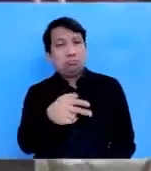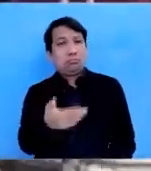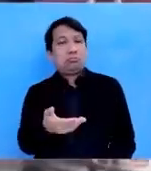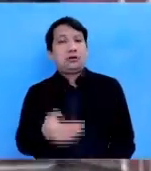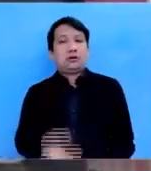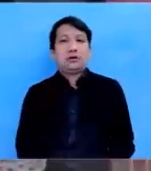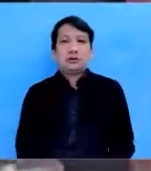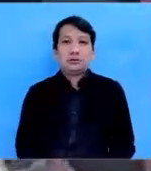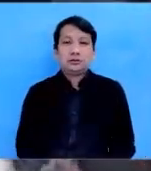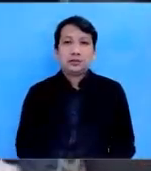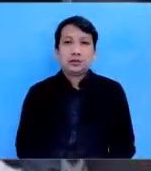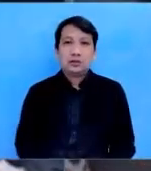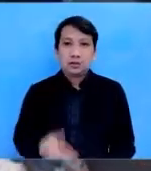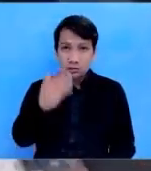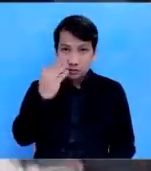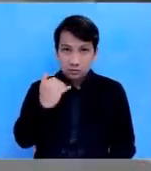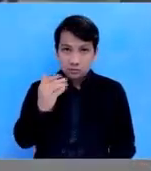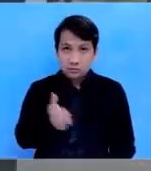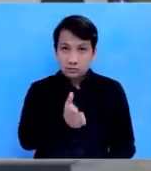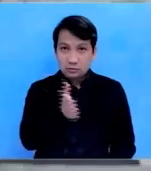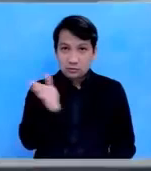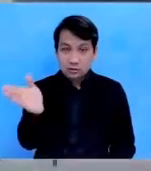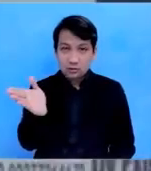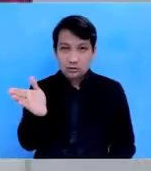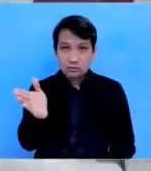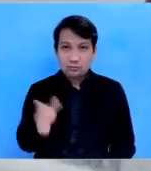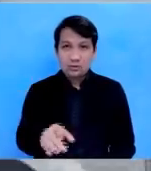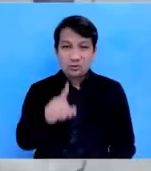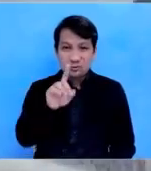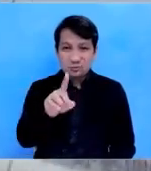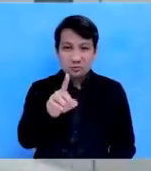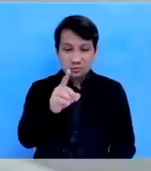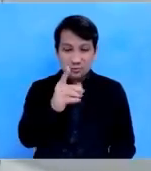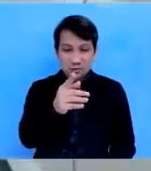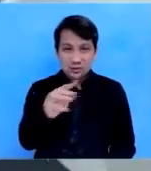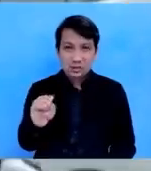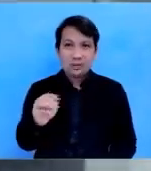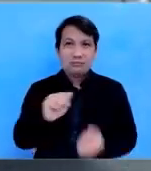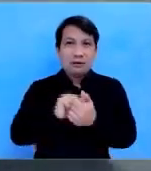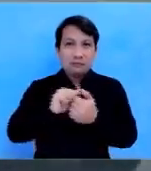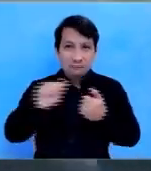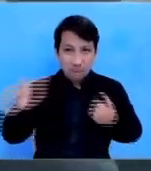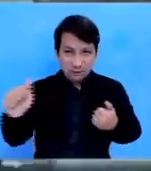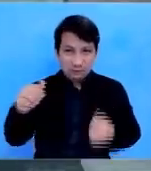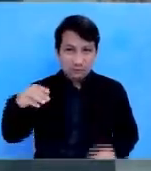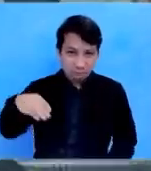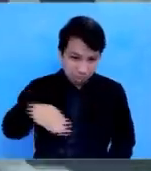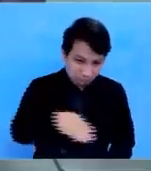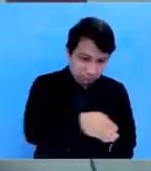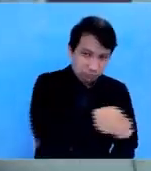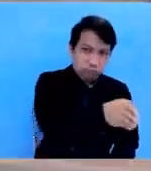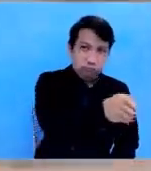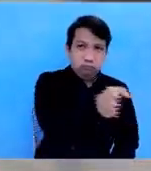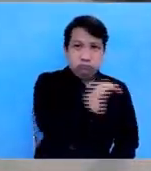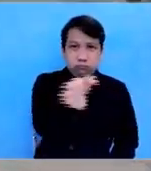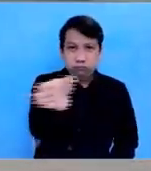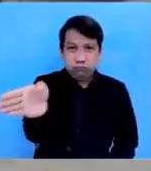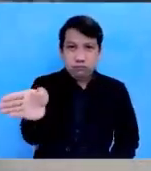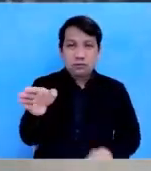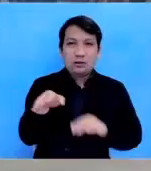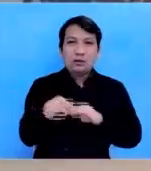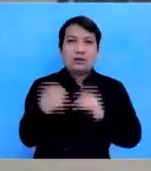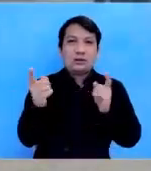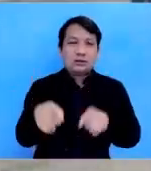tatahakin kasi ang mga alternatibong ruta, 1 kilometro rin ang layo ng iikutan. At kung maaabutan ng traffic, aabot